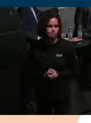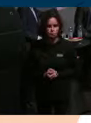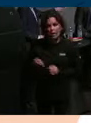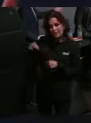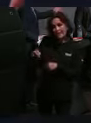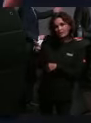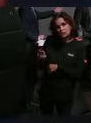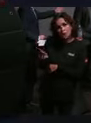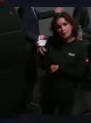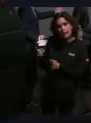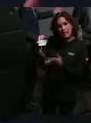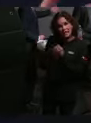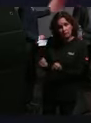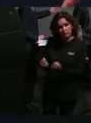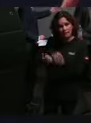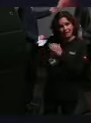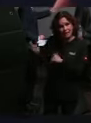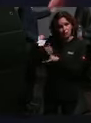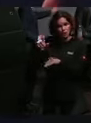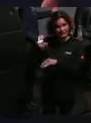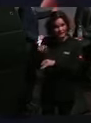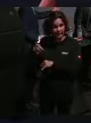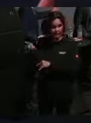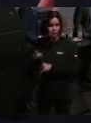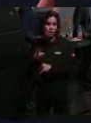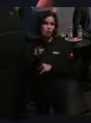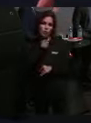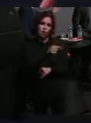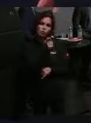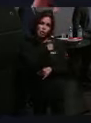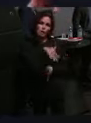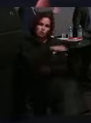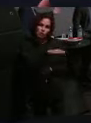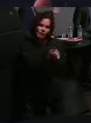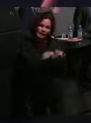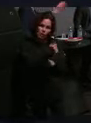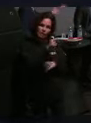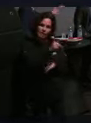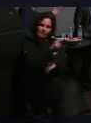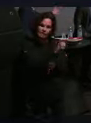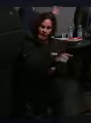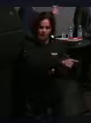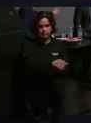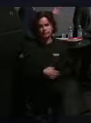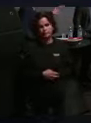Nils Røkke bærekraftsdirektør I SINTEF, og Asgeir Tomaskar direktør for forskningssenteret FME Entrans, og